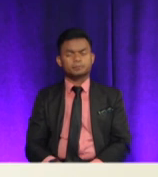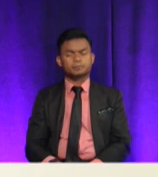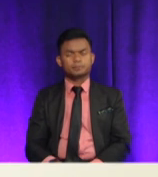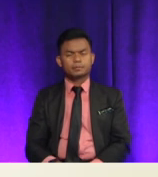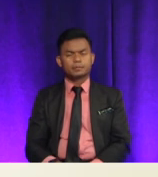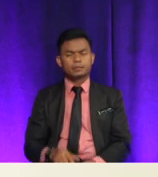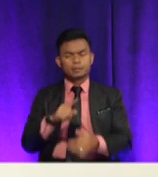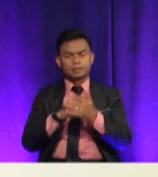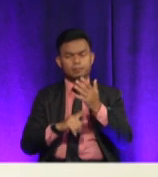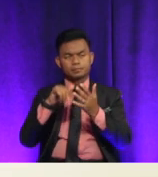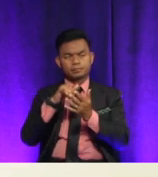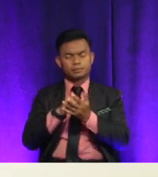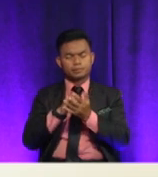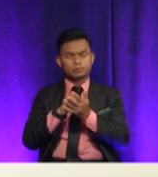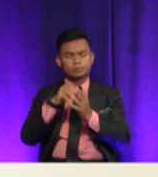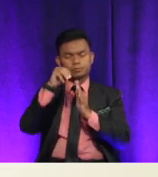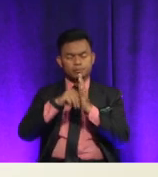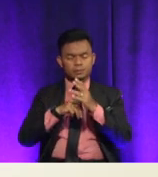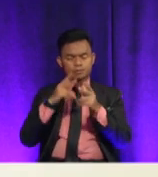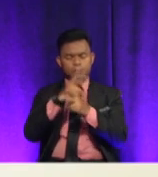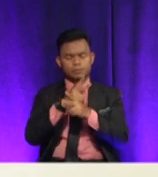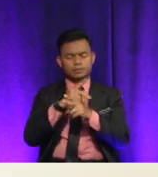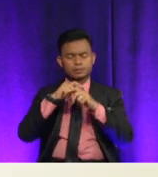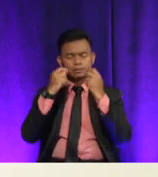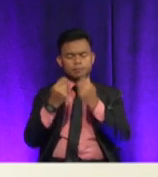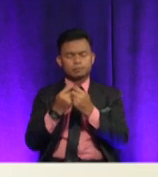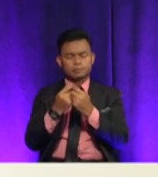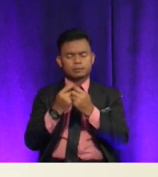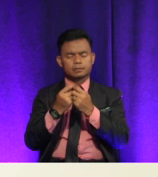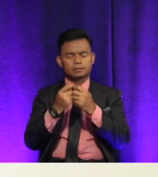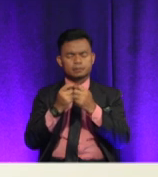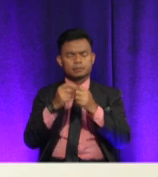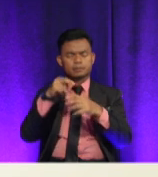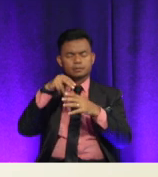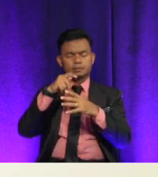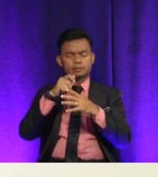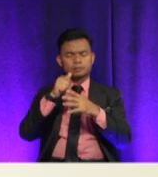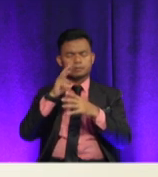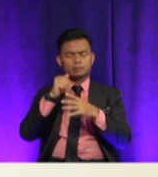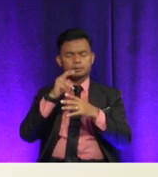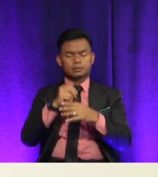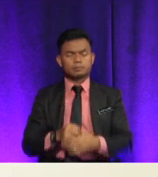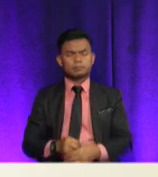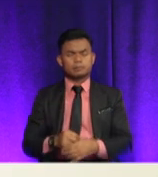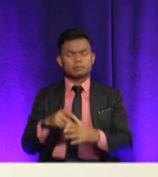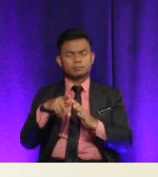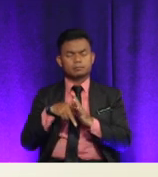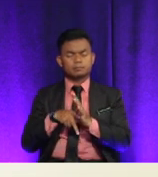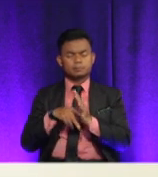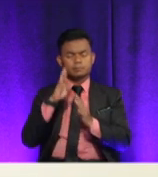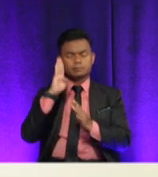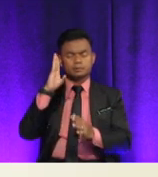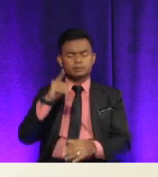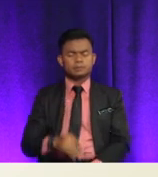tempat taman Bidadari Oke dan pada rangkap yang terakhir maka di sini kembalilah seorang menteri yang